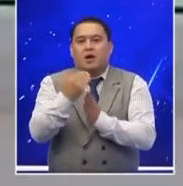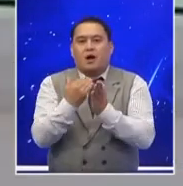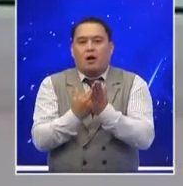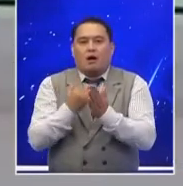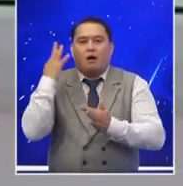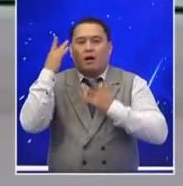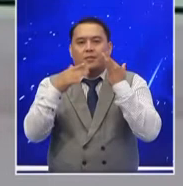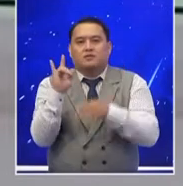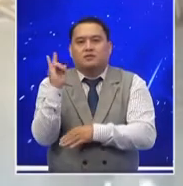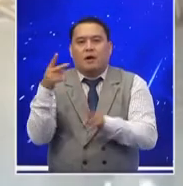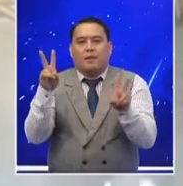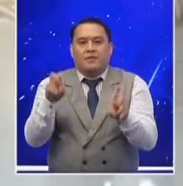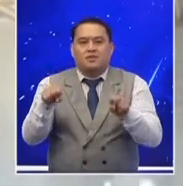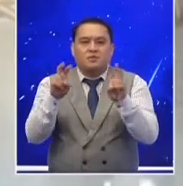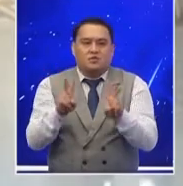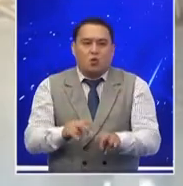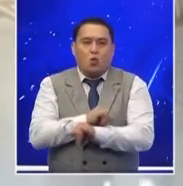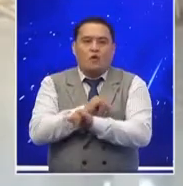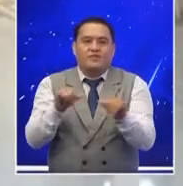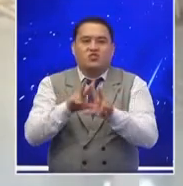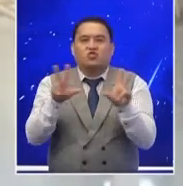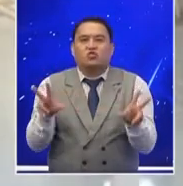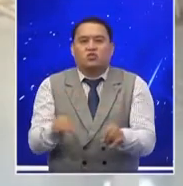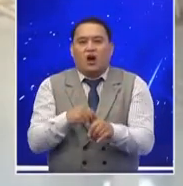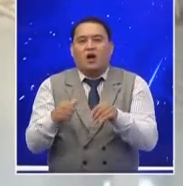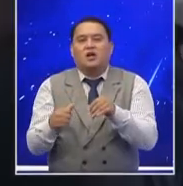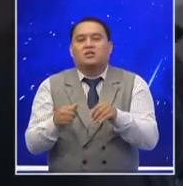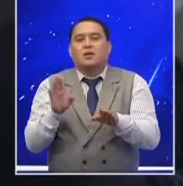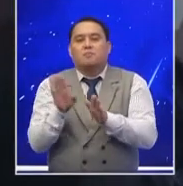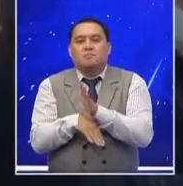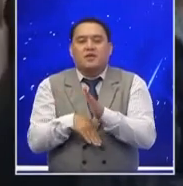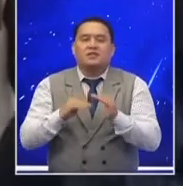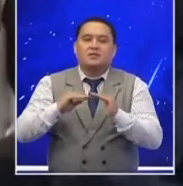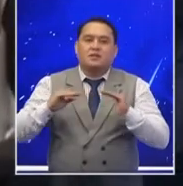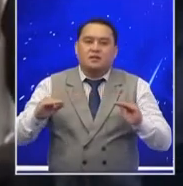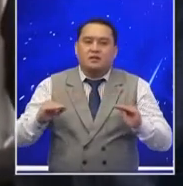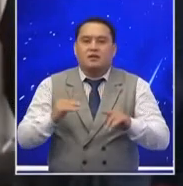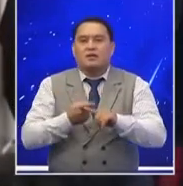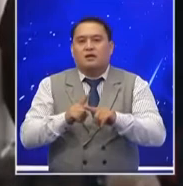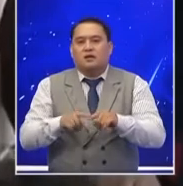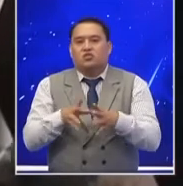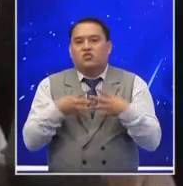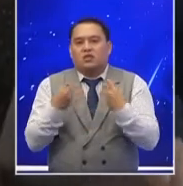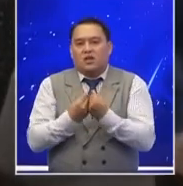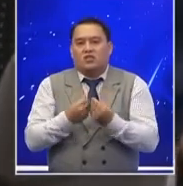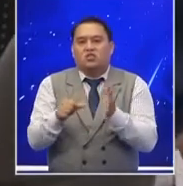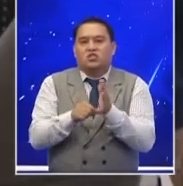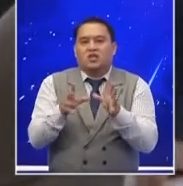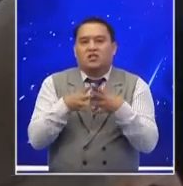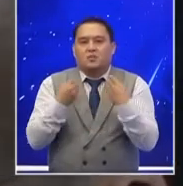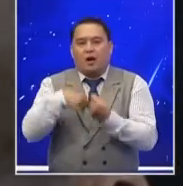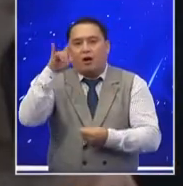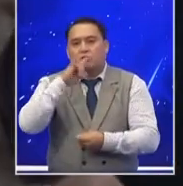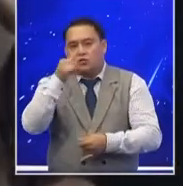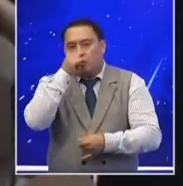программы «Аңсаған Саби», по словам специалистов, увеличит шансы для бездетных семей обрести родительское счастье. Сегодня каждая шестая семья в